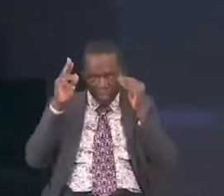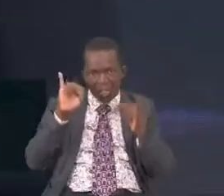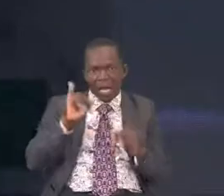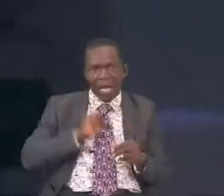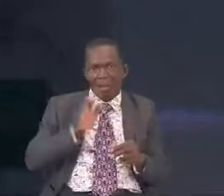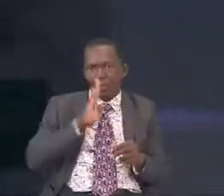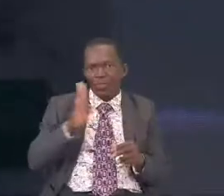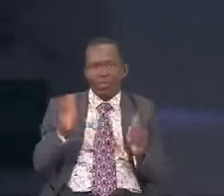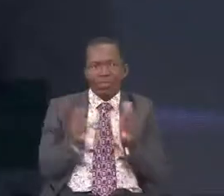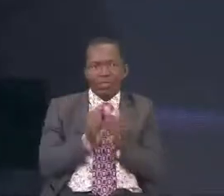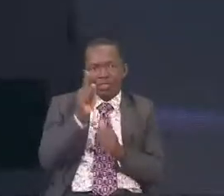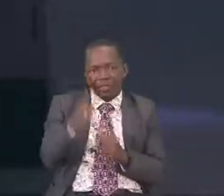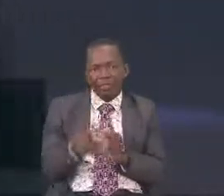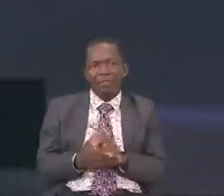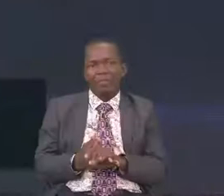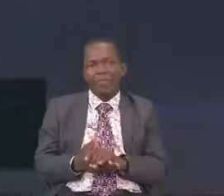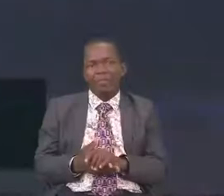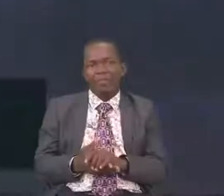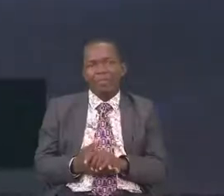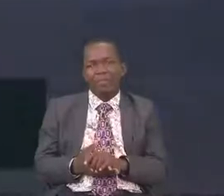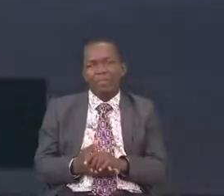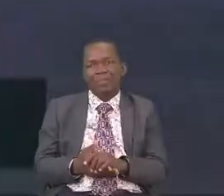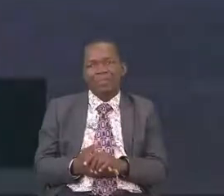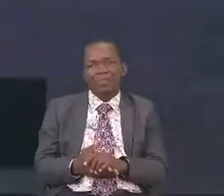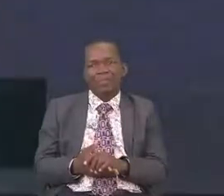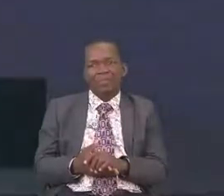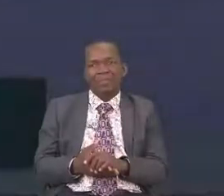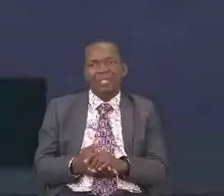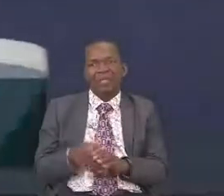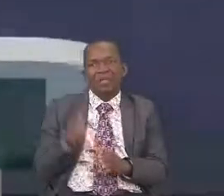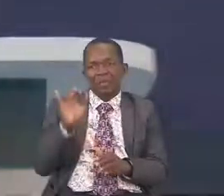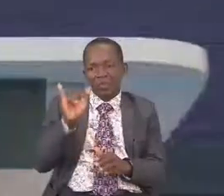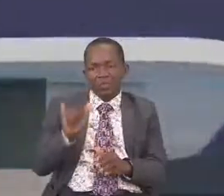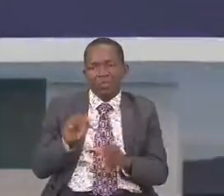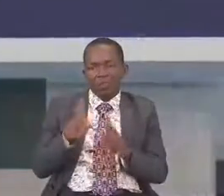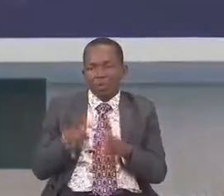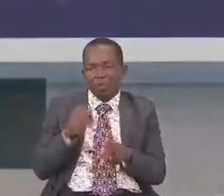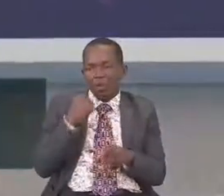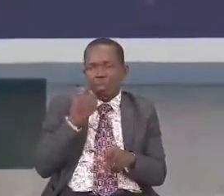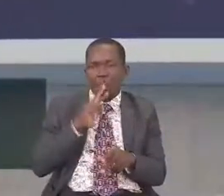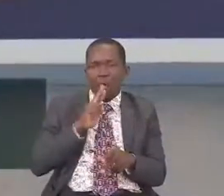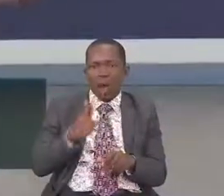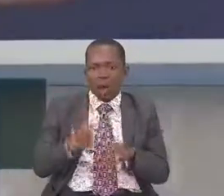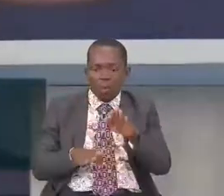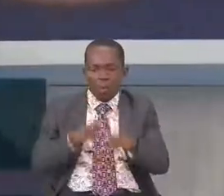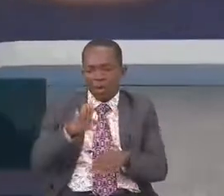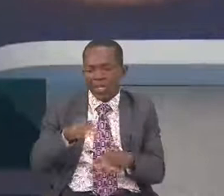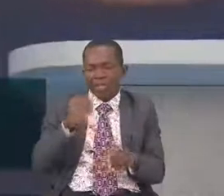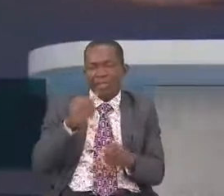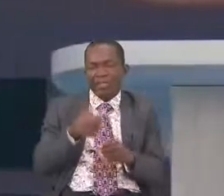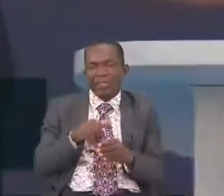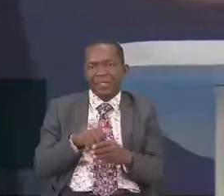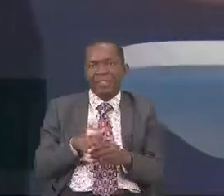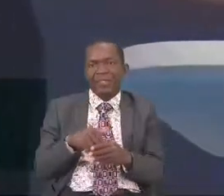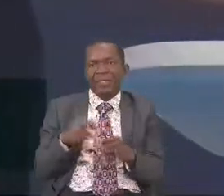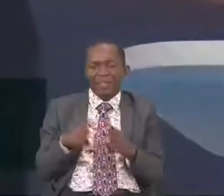que tu peux te représenter Moïse qui marche de façon confidente? Ce magicien était dans le